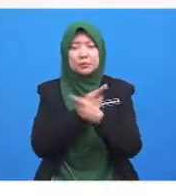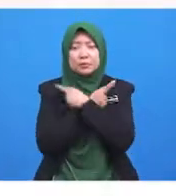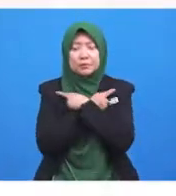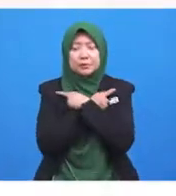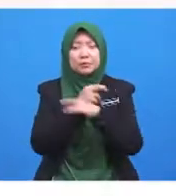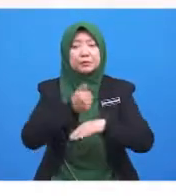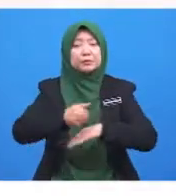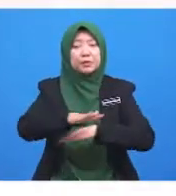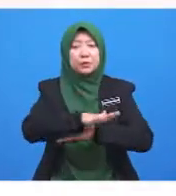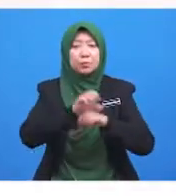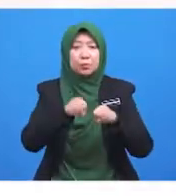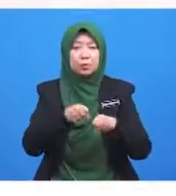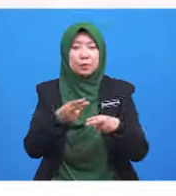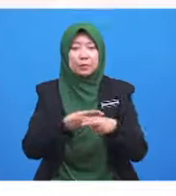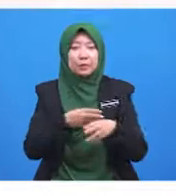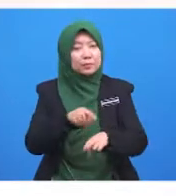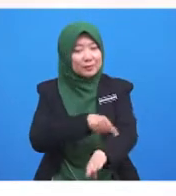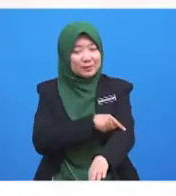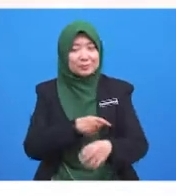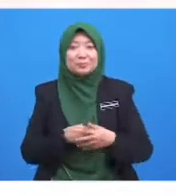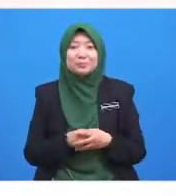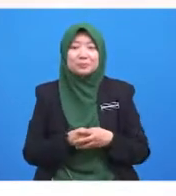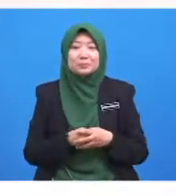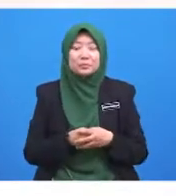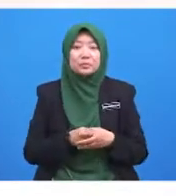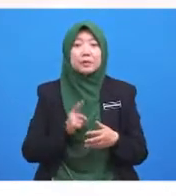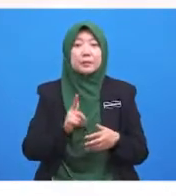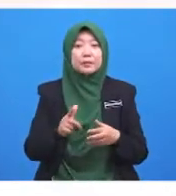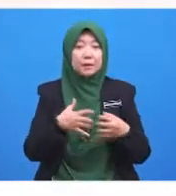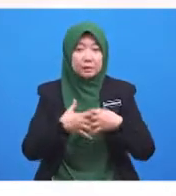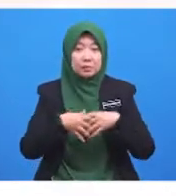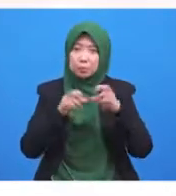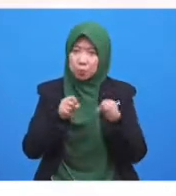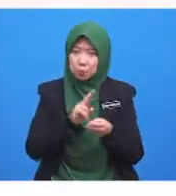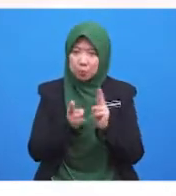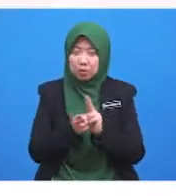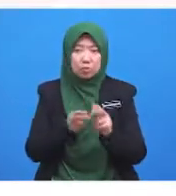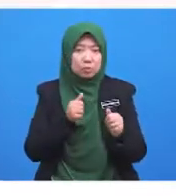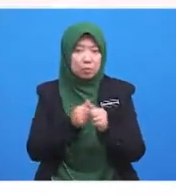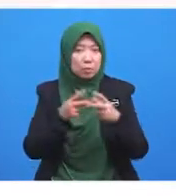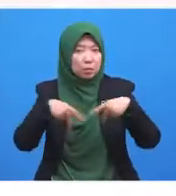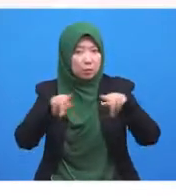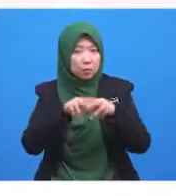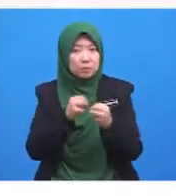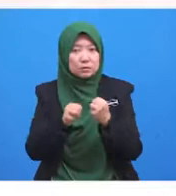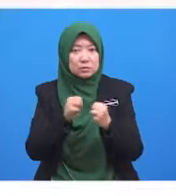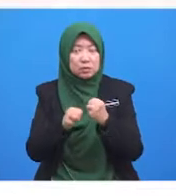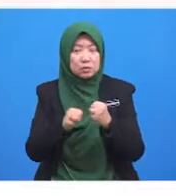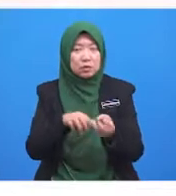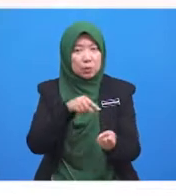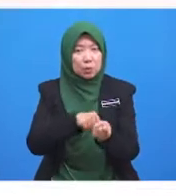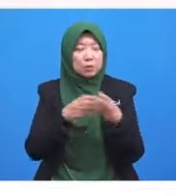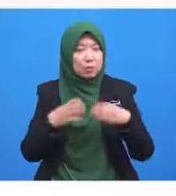boleh dipendekkan atau dipanjangkan. Pelarasan mesin ini boleh diubah mengikut keperluan masalah keadaan